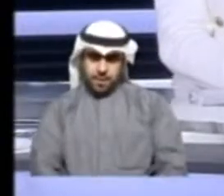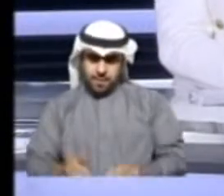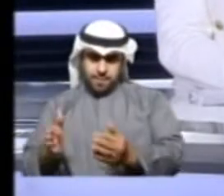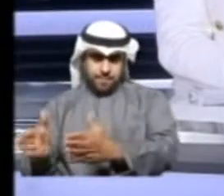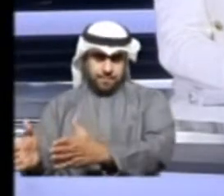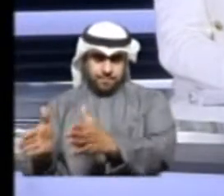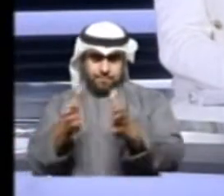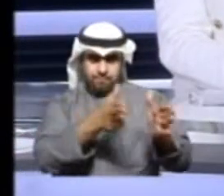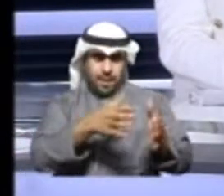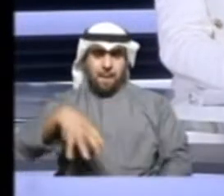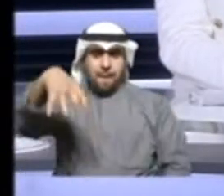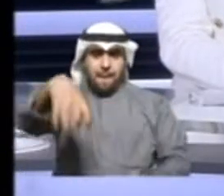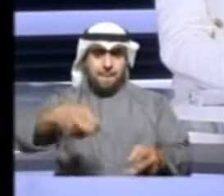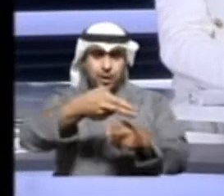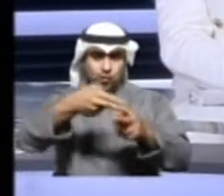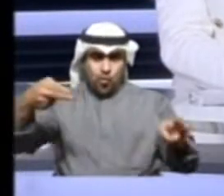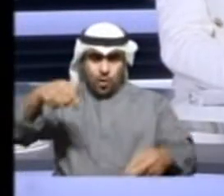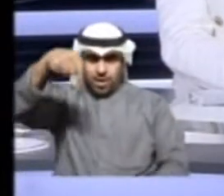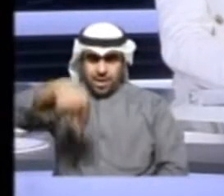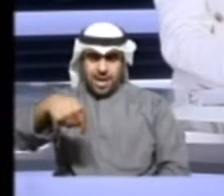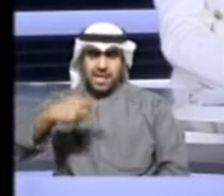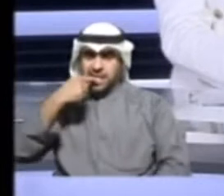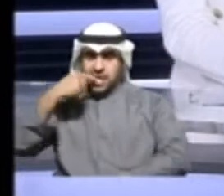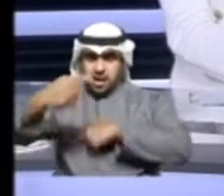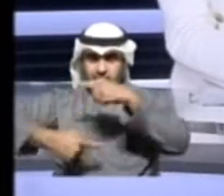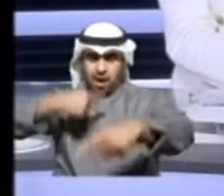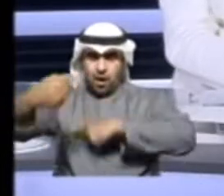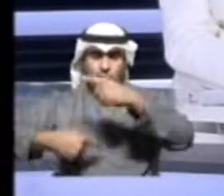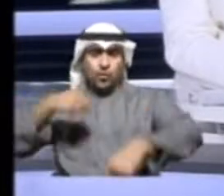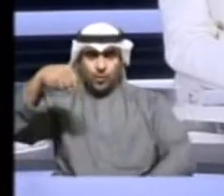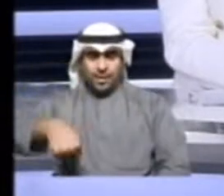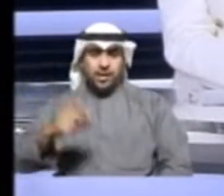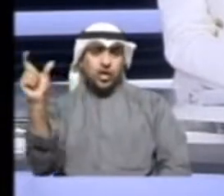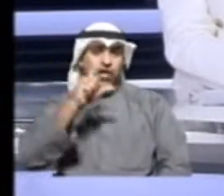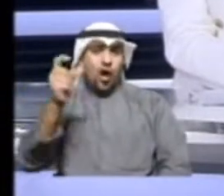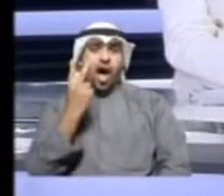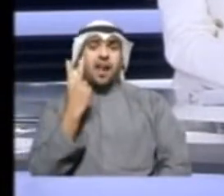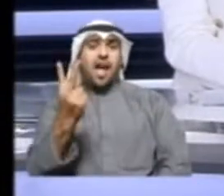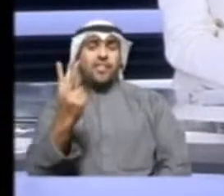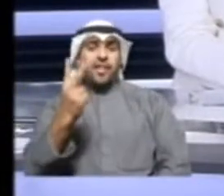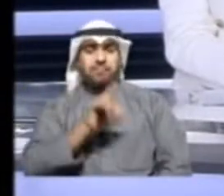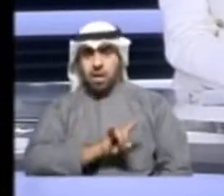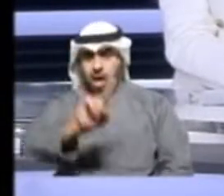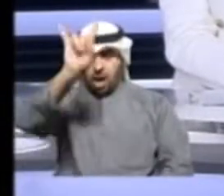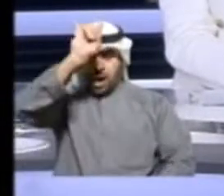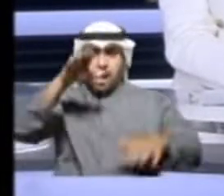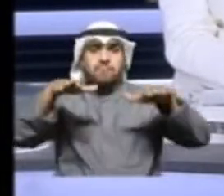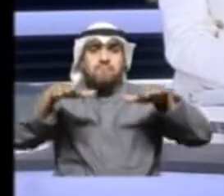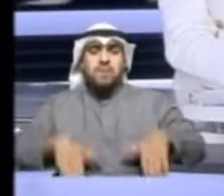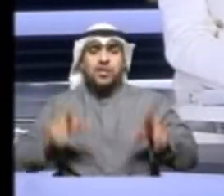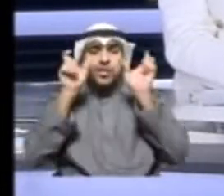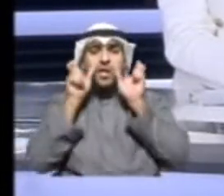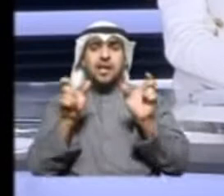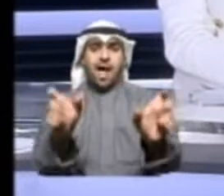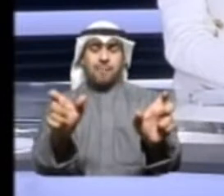تتولى دولة الكويت الرئاسة الدورية لمجلس الأمن الدولي خلال فبراير الجاري، وذلك بعد استلامها لعضوية